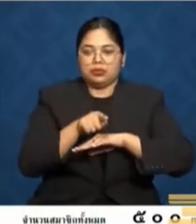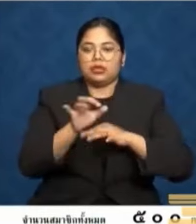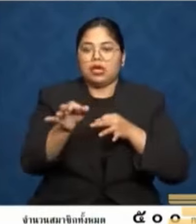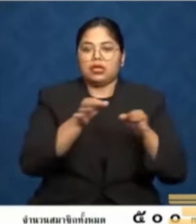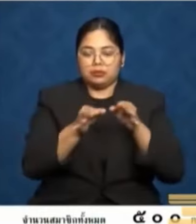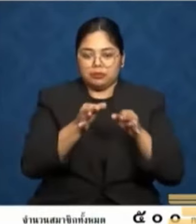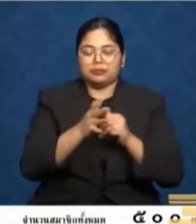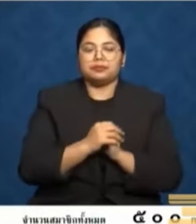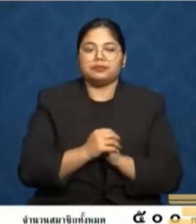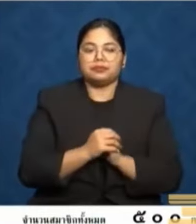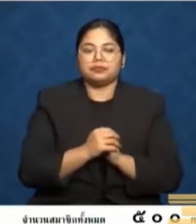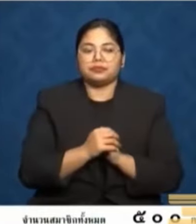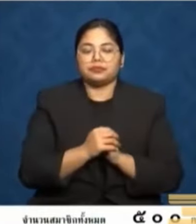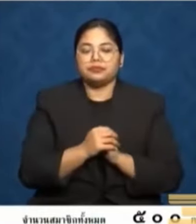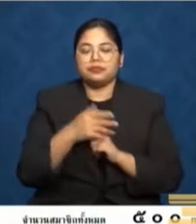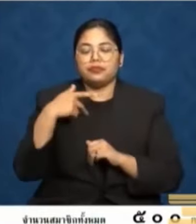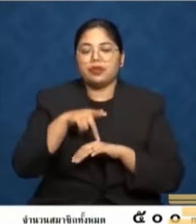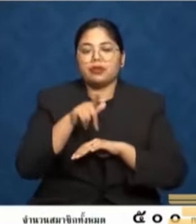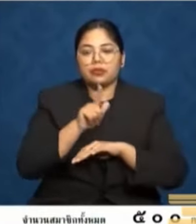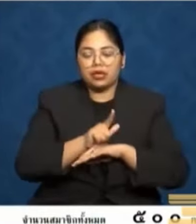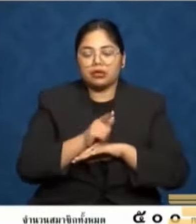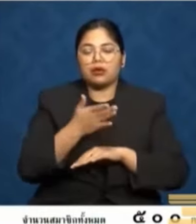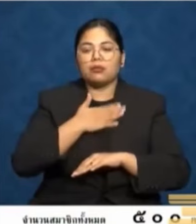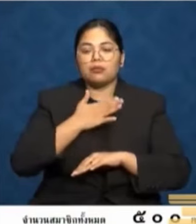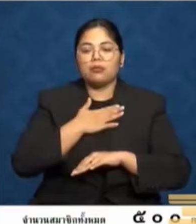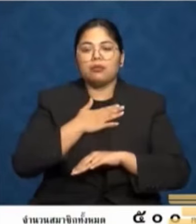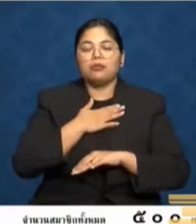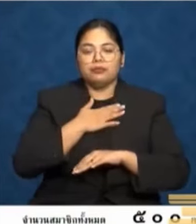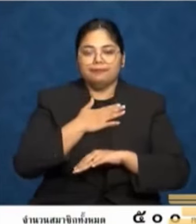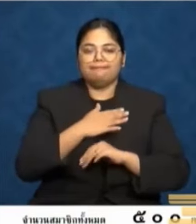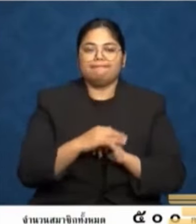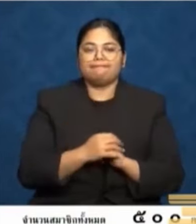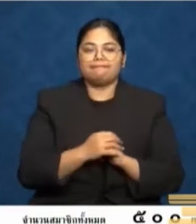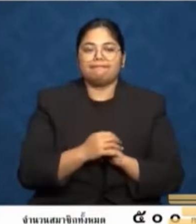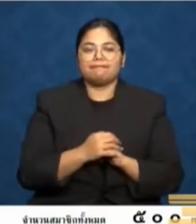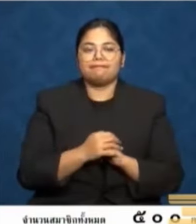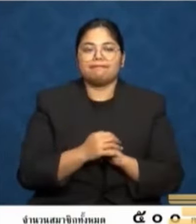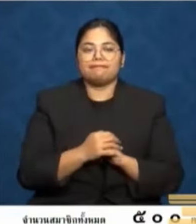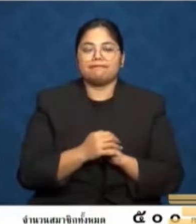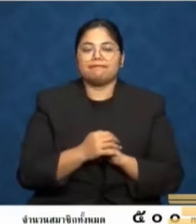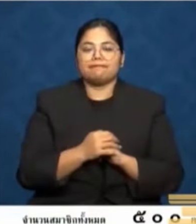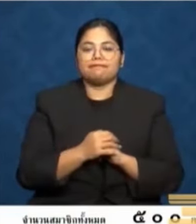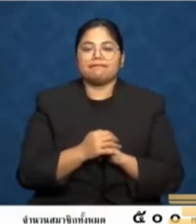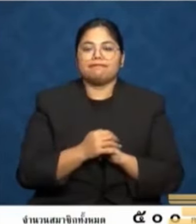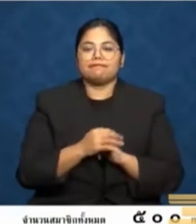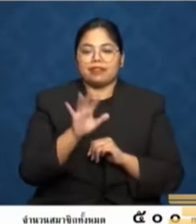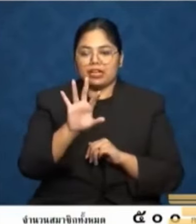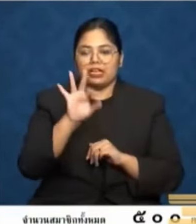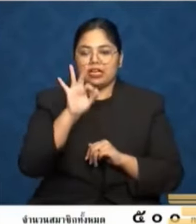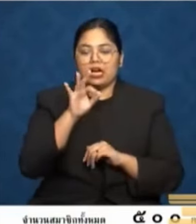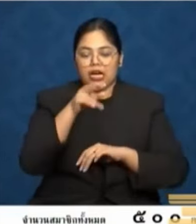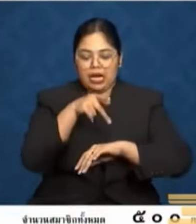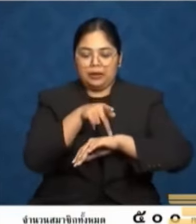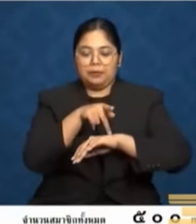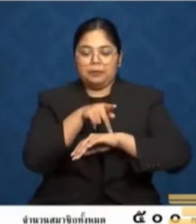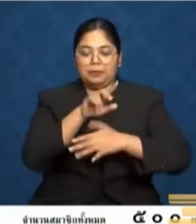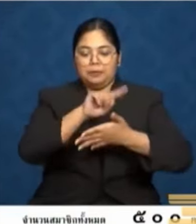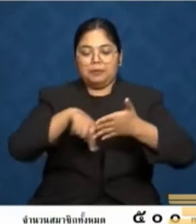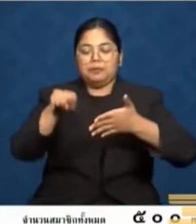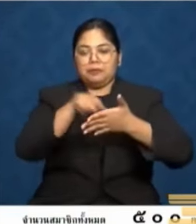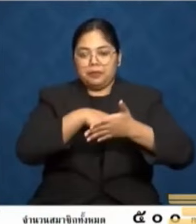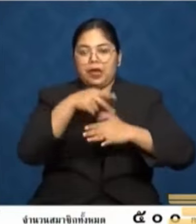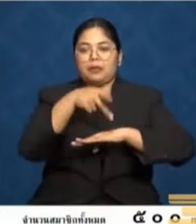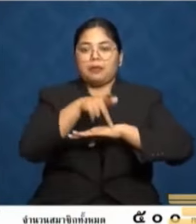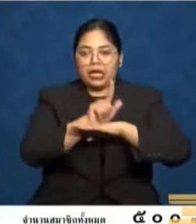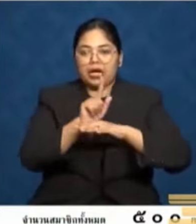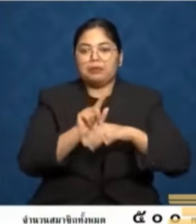นี่ท่านประธานที่เคารพครับผมก็ 1เสียงนะครับที่เป็นโบตเตอร์เลือกให้ท่านประธานมาเป็นรอง